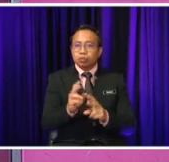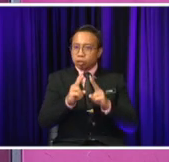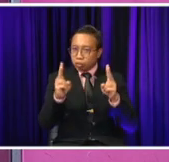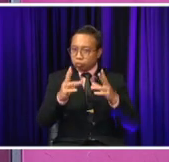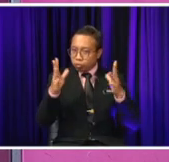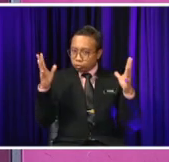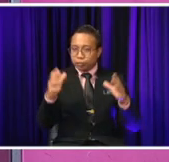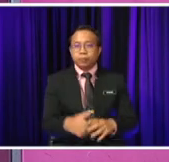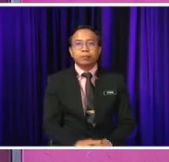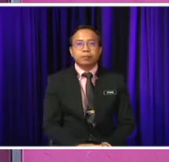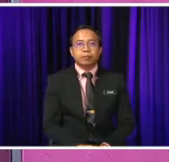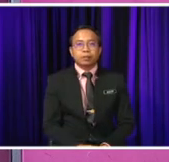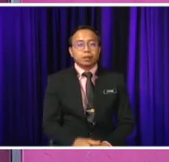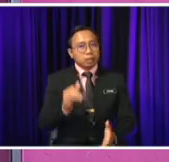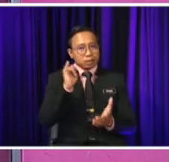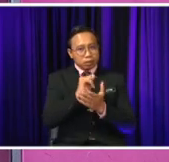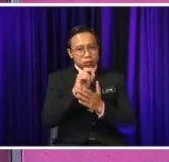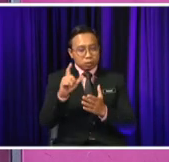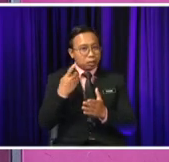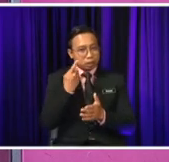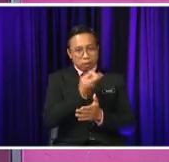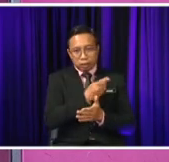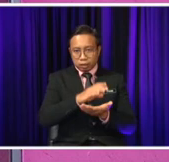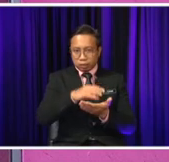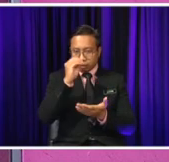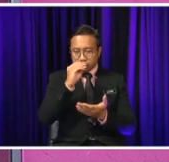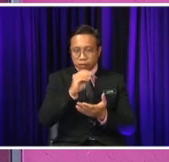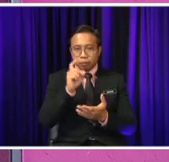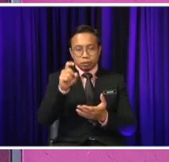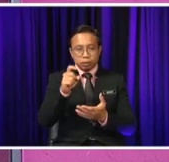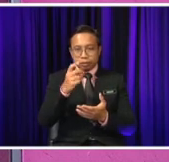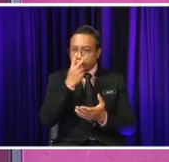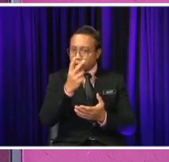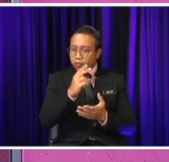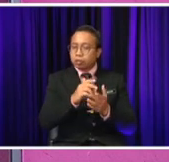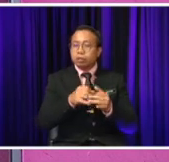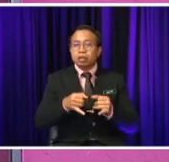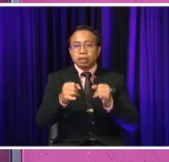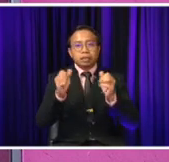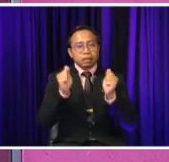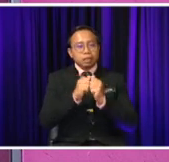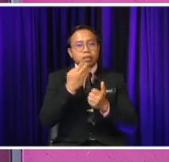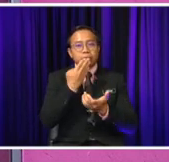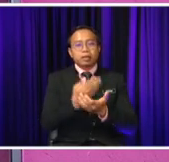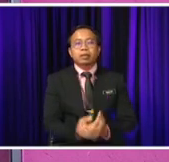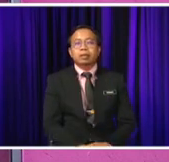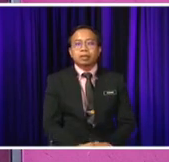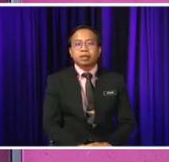betul Jadi itulah yang kita pelajari ini kita hayati dan kita jalani dengan baik